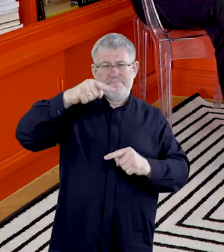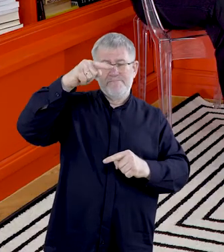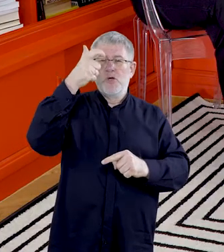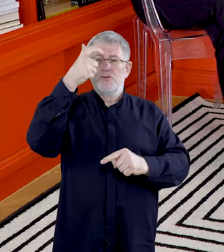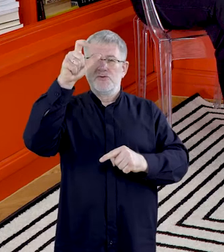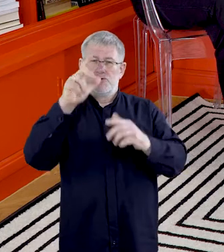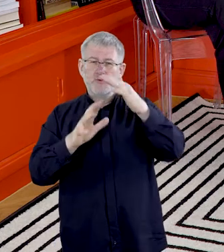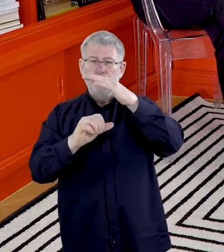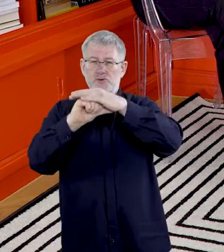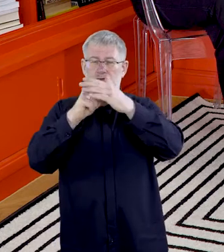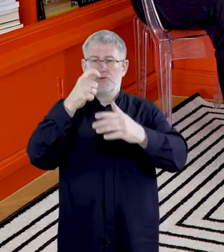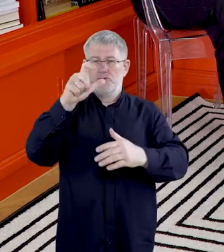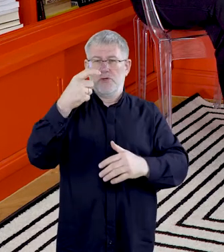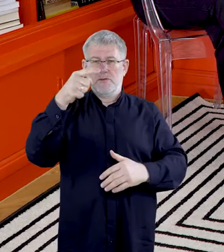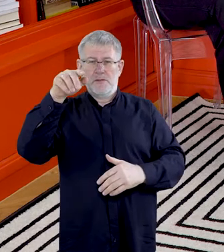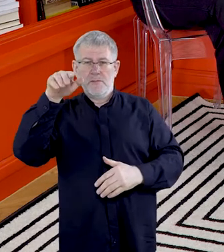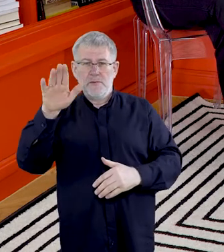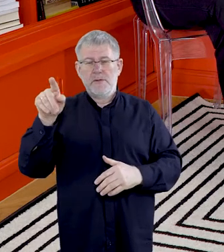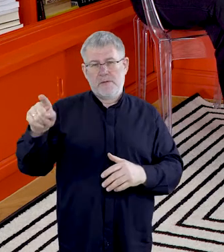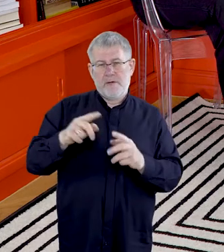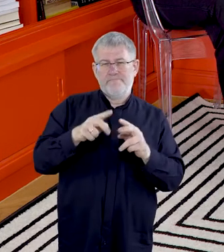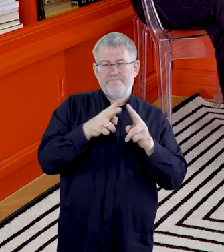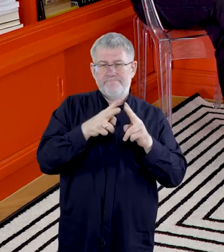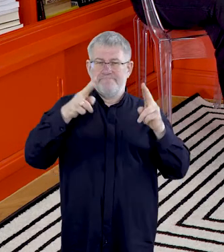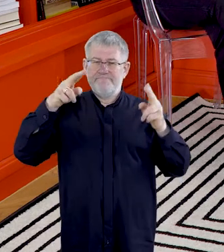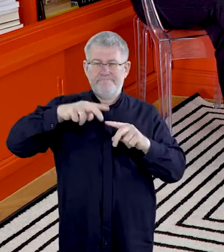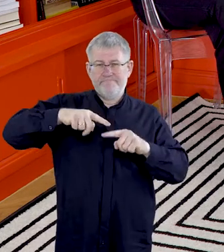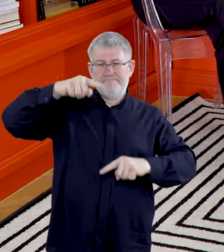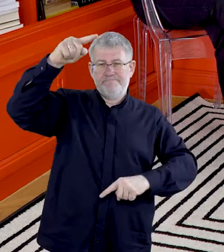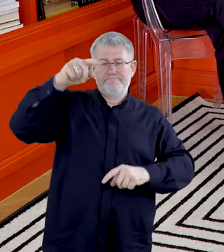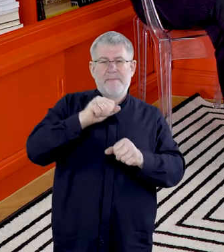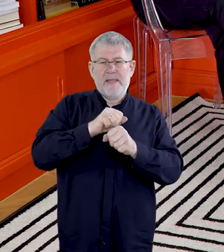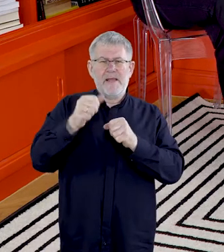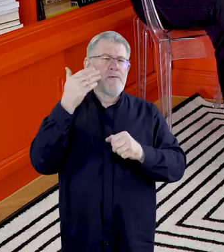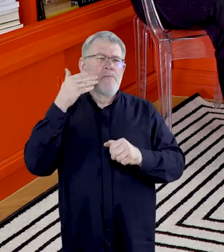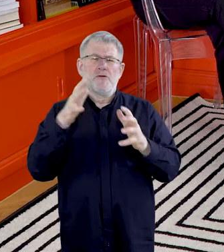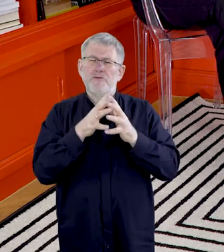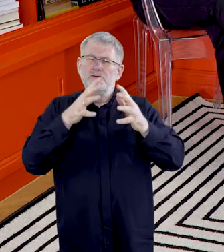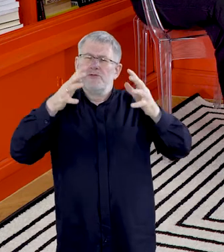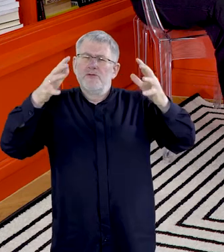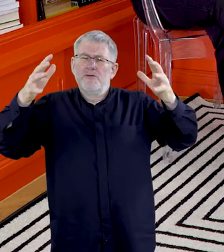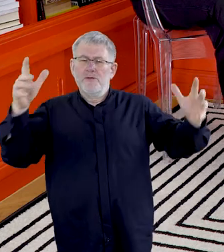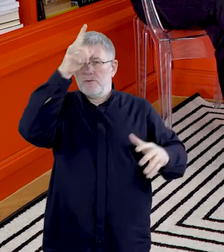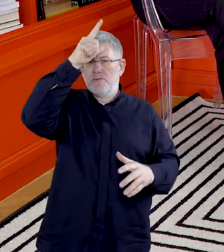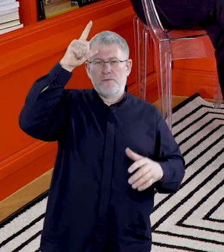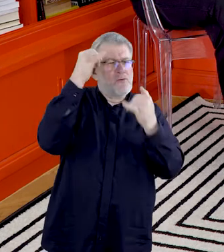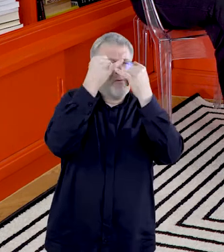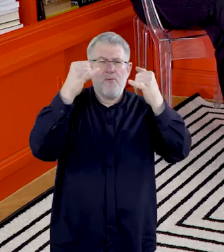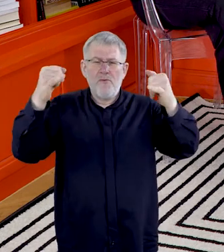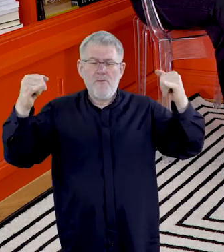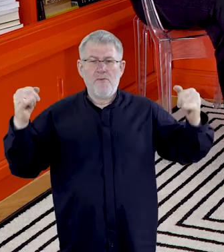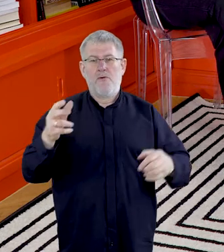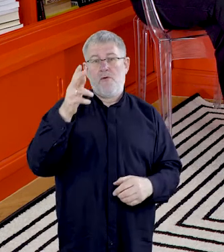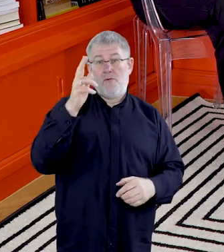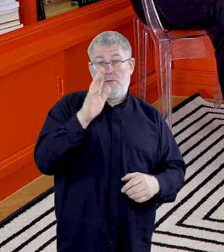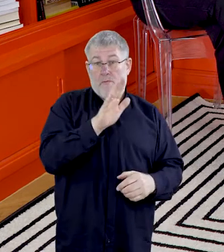to tutaj w tej jakby skali mieści nam się bardzo szeroka grupa osób. Ktoś, kto